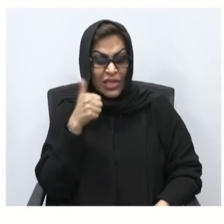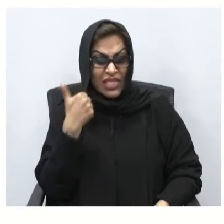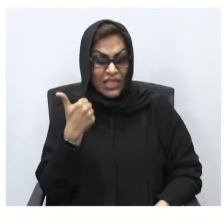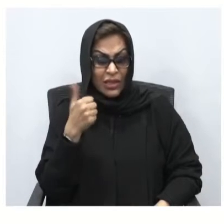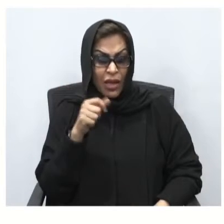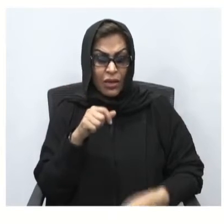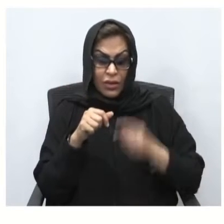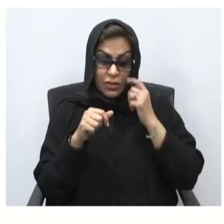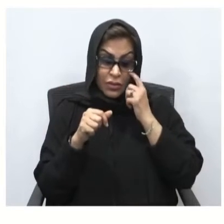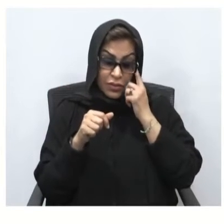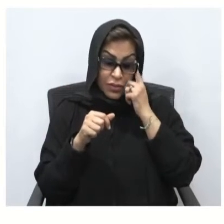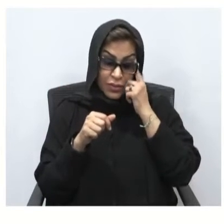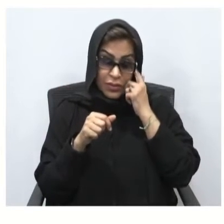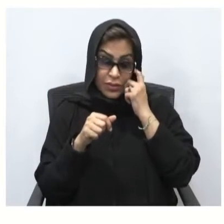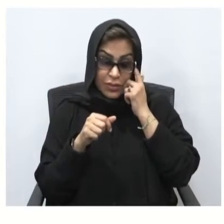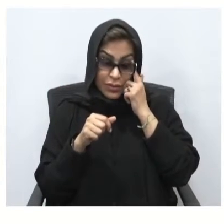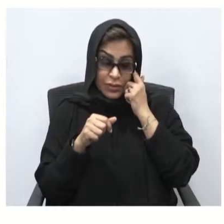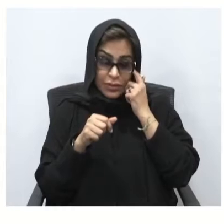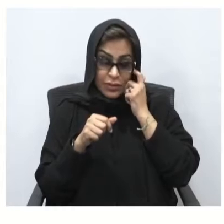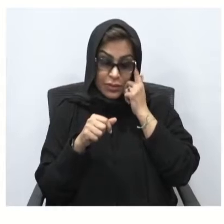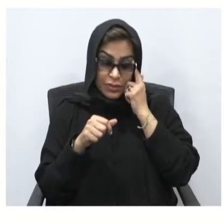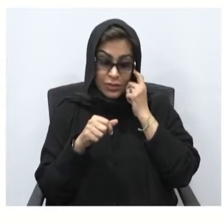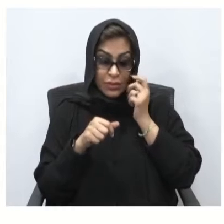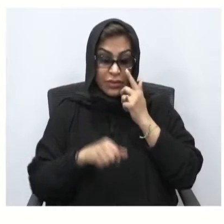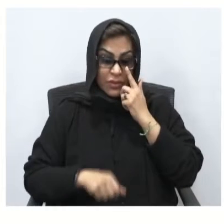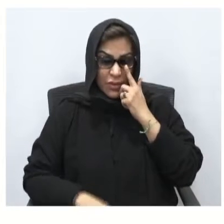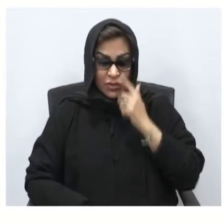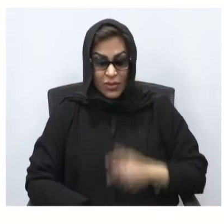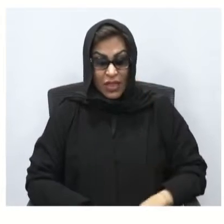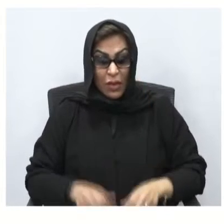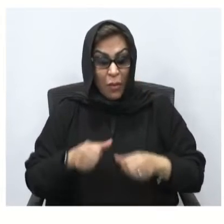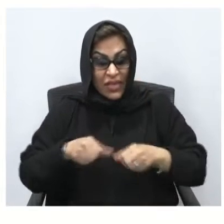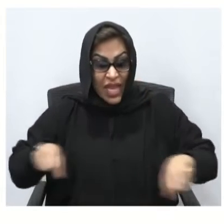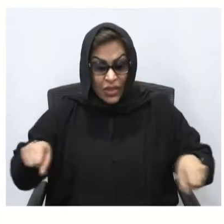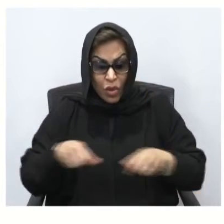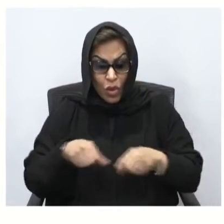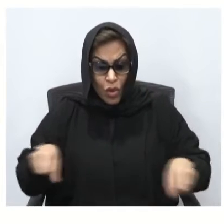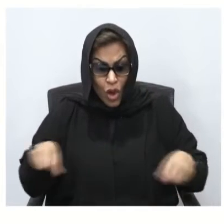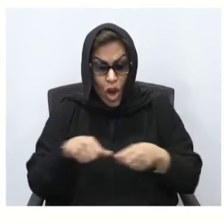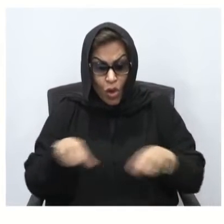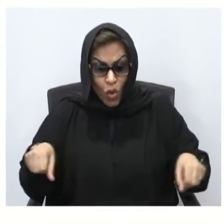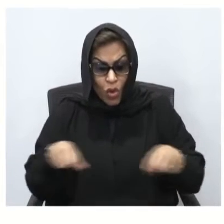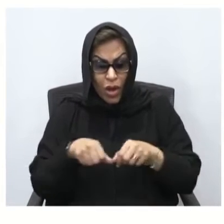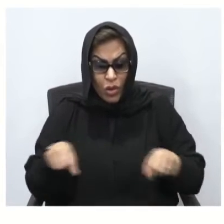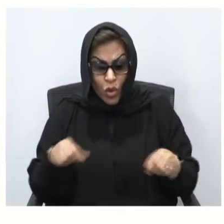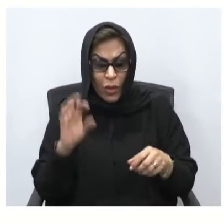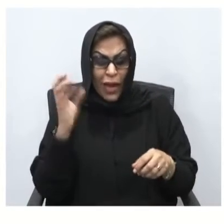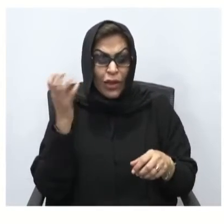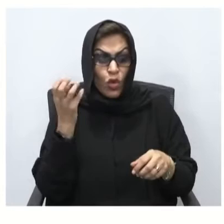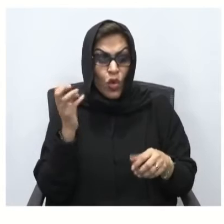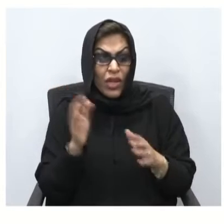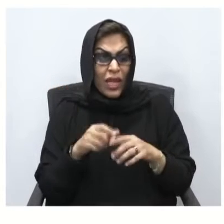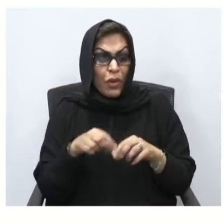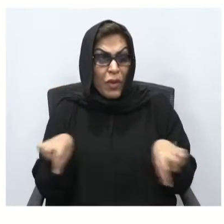فاصله 6 سنتيمتر ما هي مساحه سطح مجموع الكرات كلها